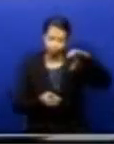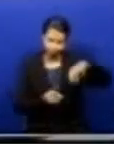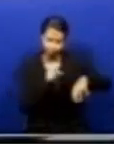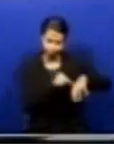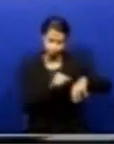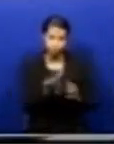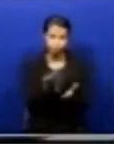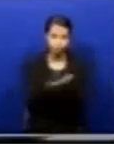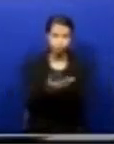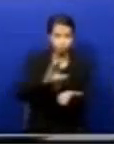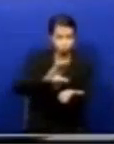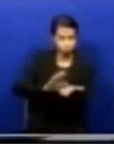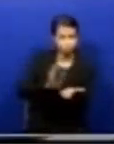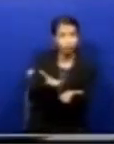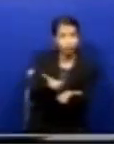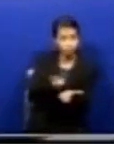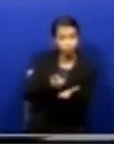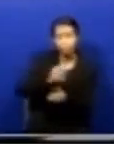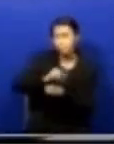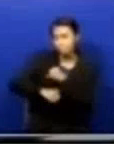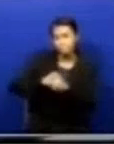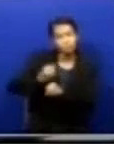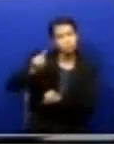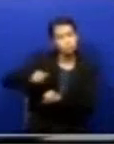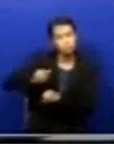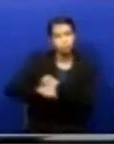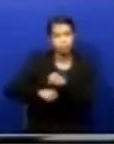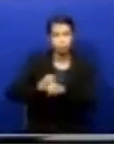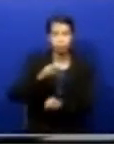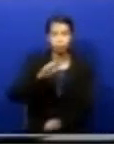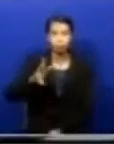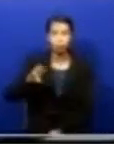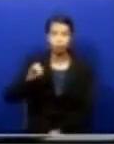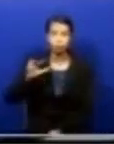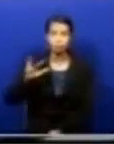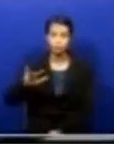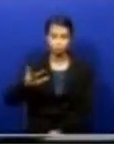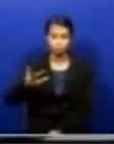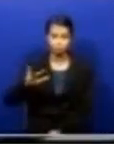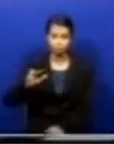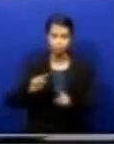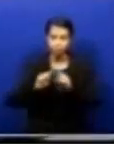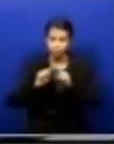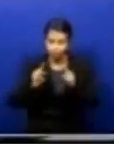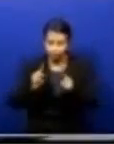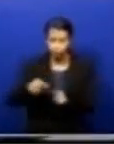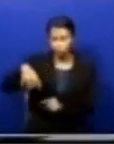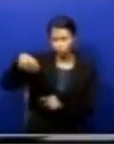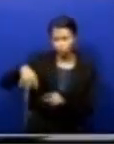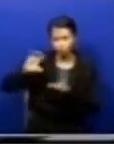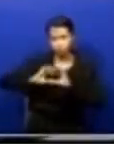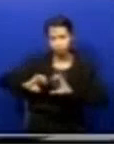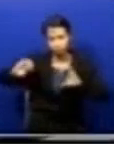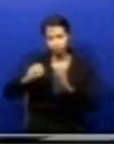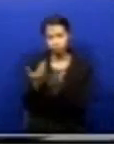ายจ่ายประจำปีงบประมาณพ.ศ.2563ซึ่งไม่ใช่หน่วยงานของรัฐที่ได้รับ